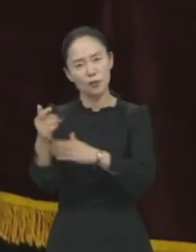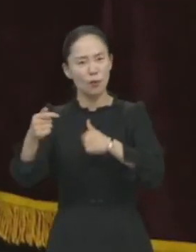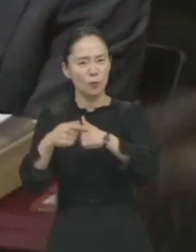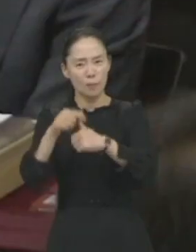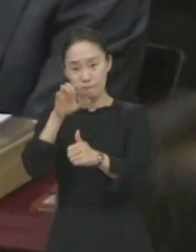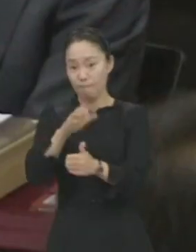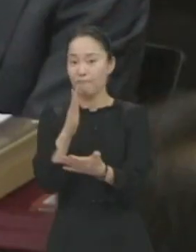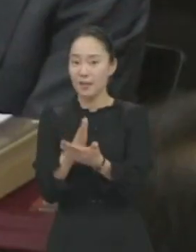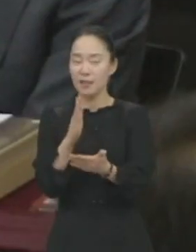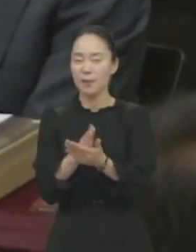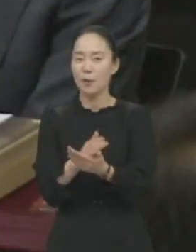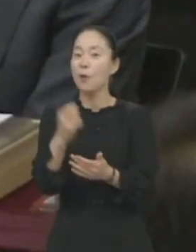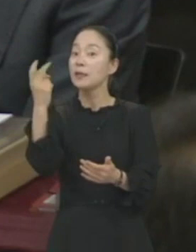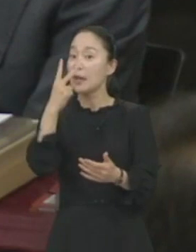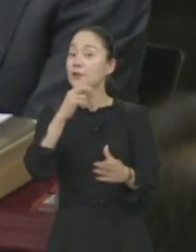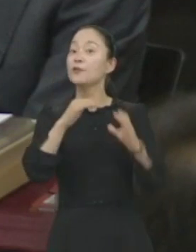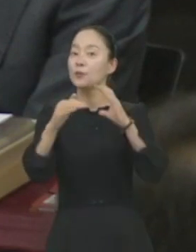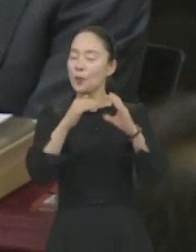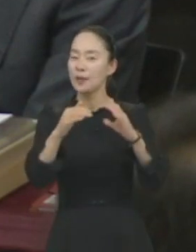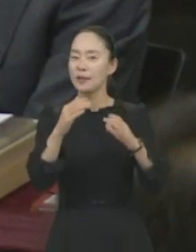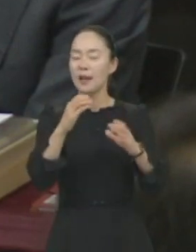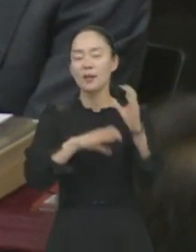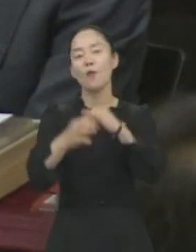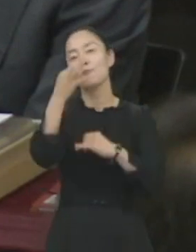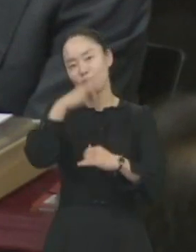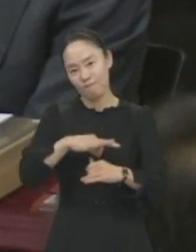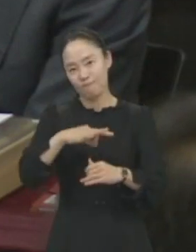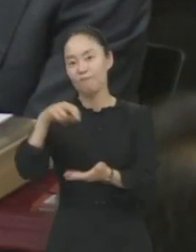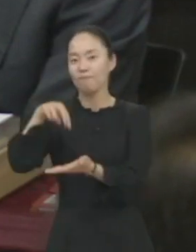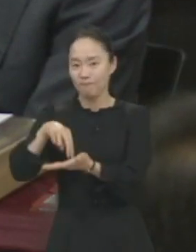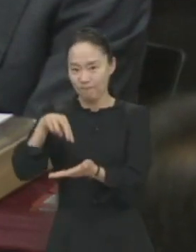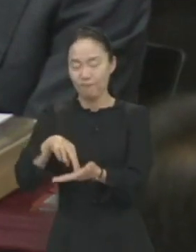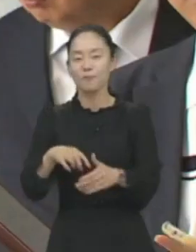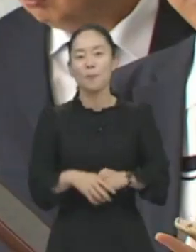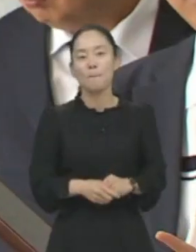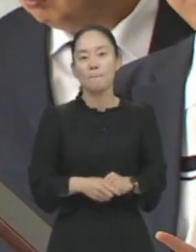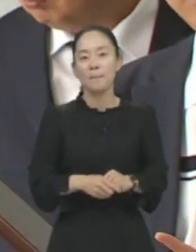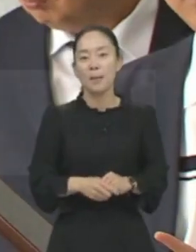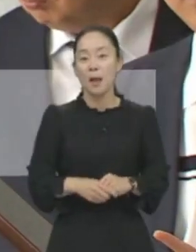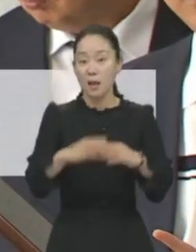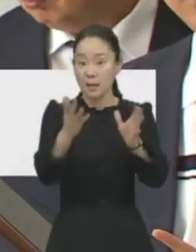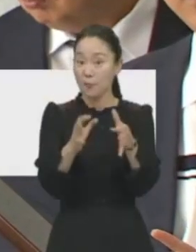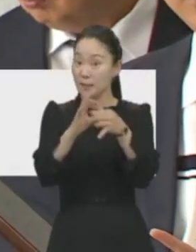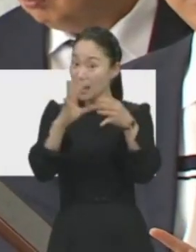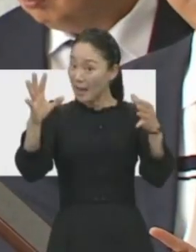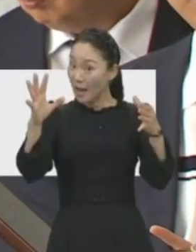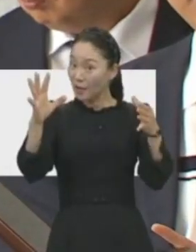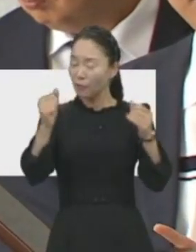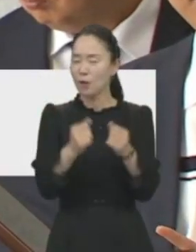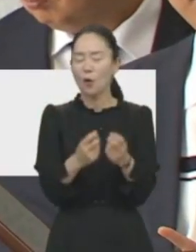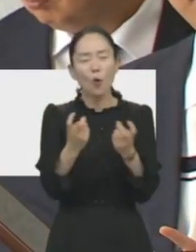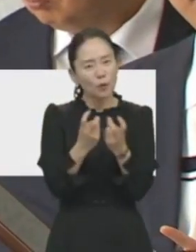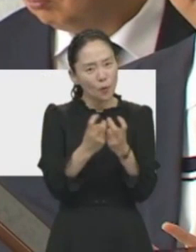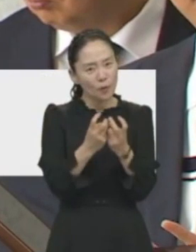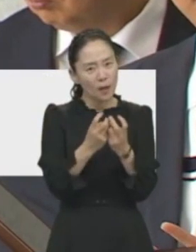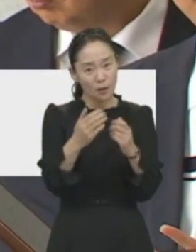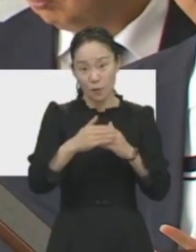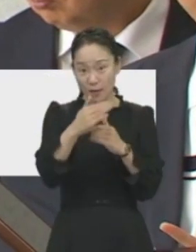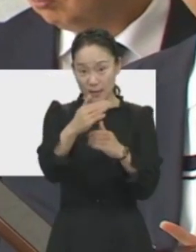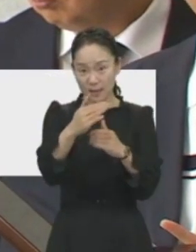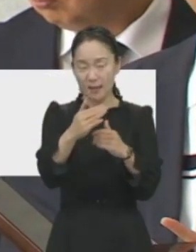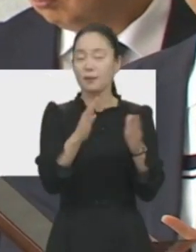얽매이지 말고 수시로 소통하는 게 더 효율적이라는 입장입니다. 초당적인 협력을 어떤 틀로 이루어 나갈